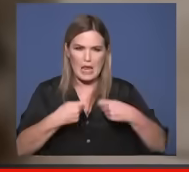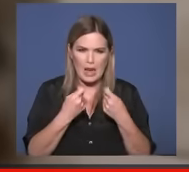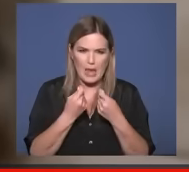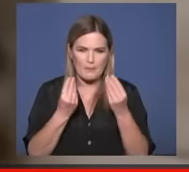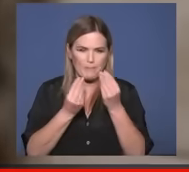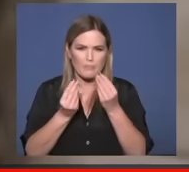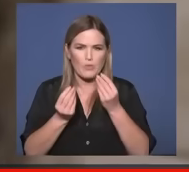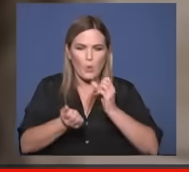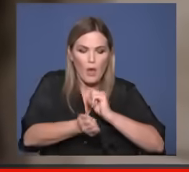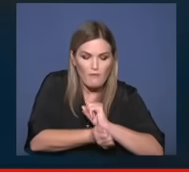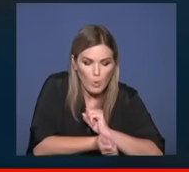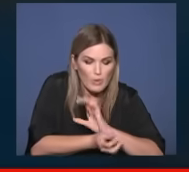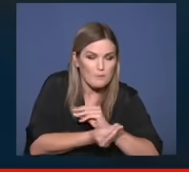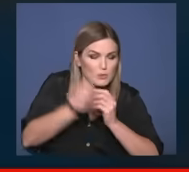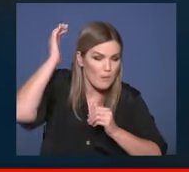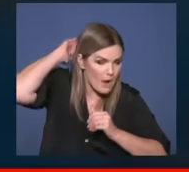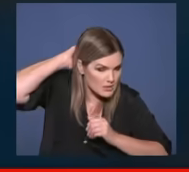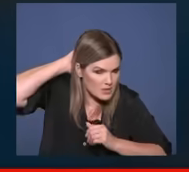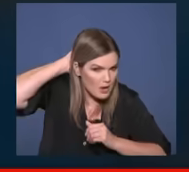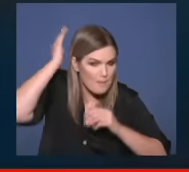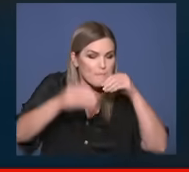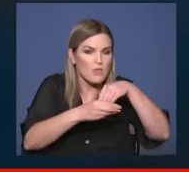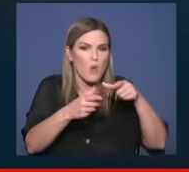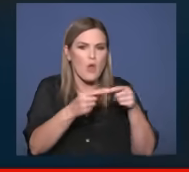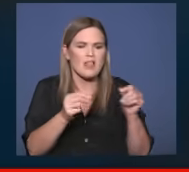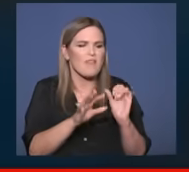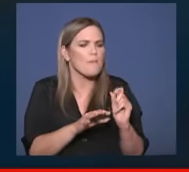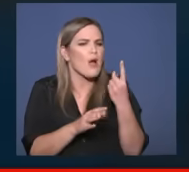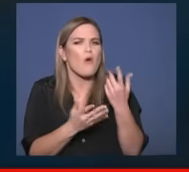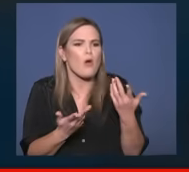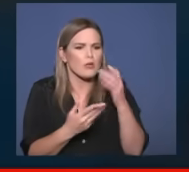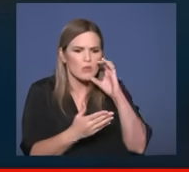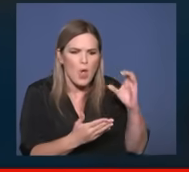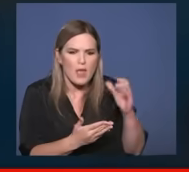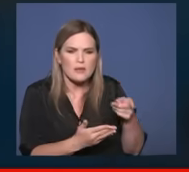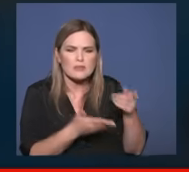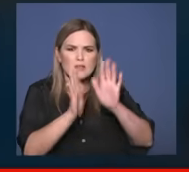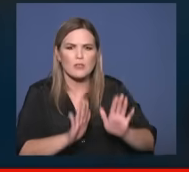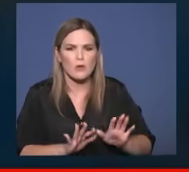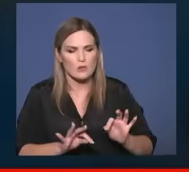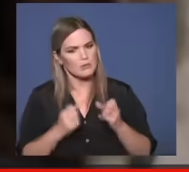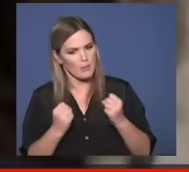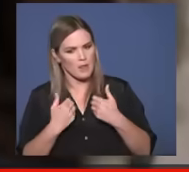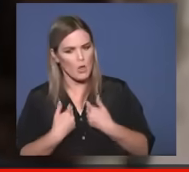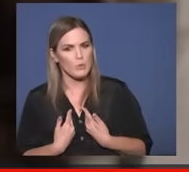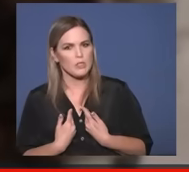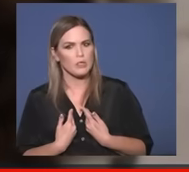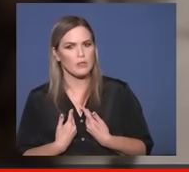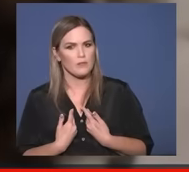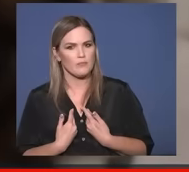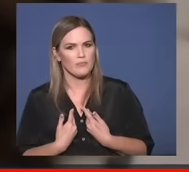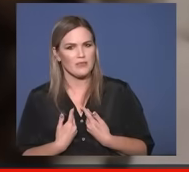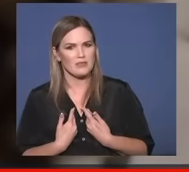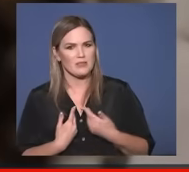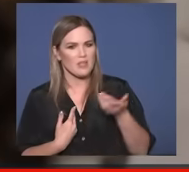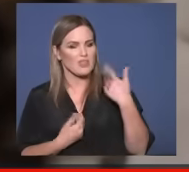כאן, בתוך עזה. אבל מה קורה לך כשאתה רואה את הסרטון הזה? זה מחזק אותי. זה היה התקופה